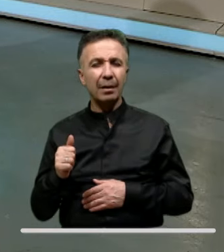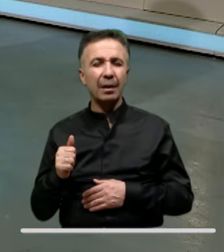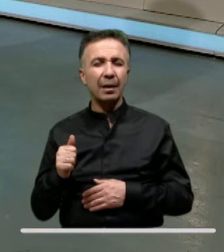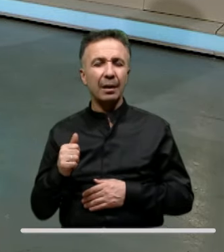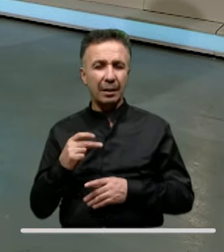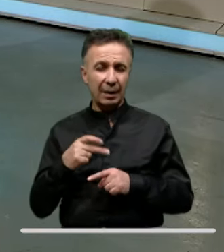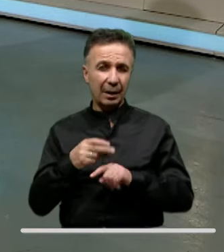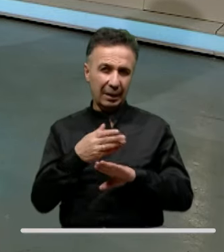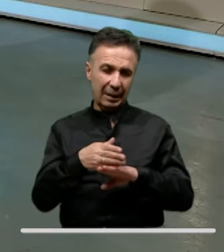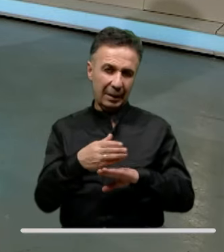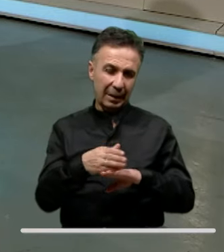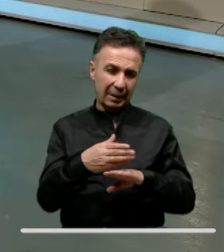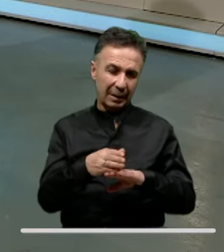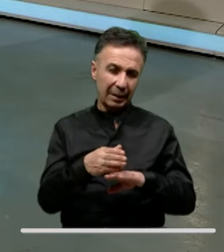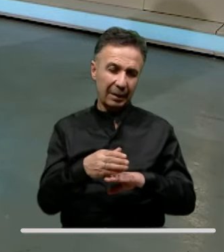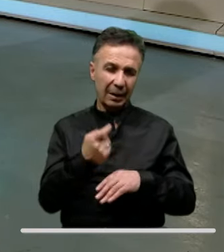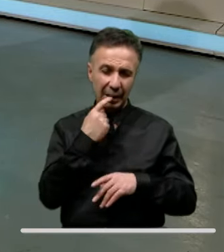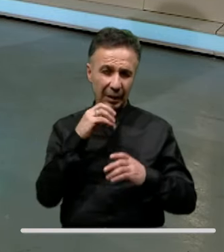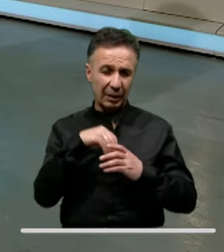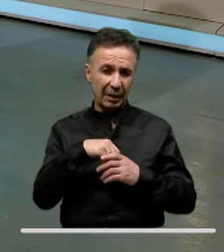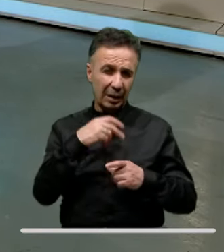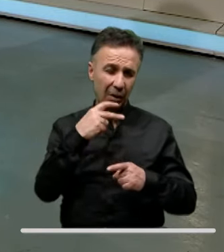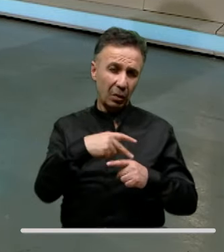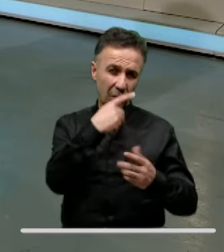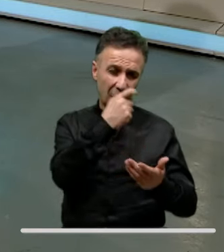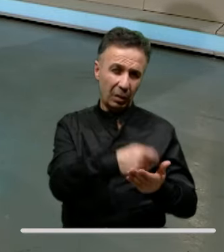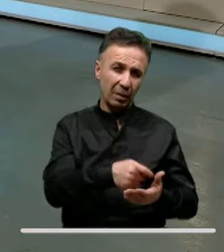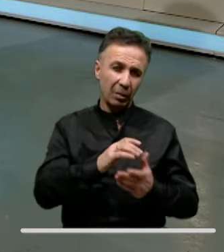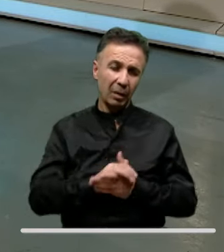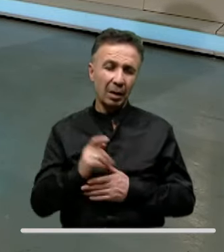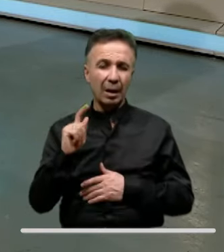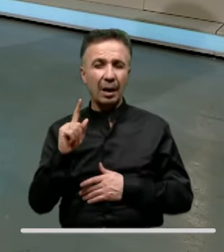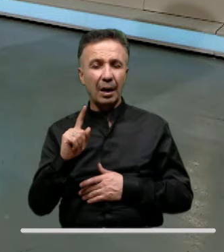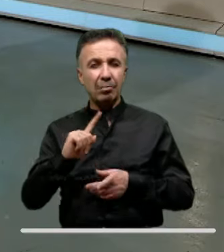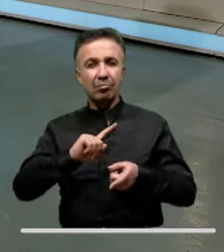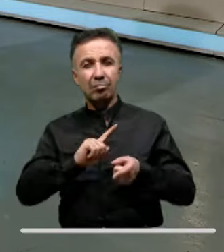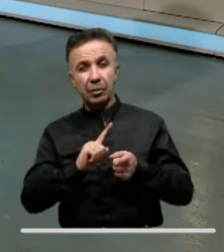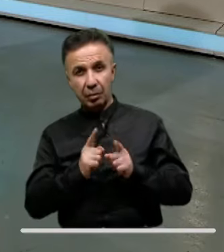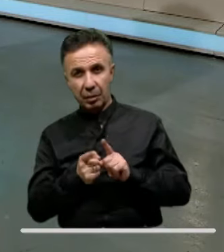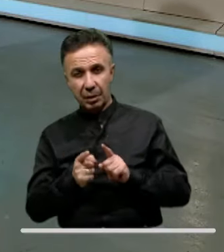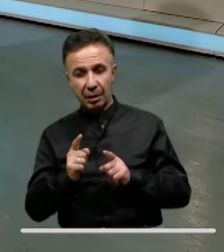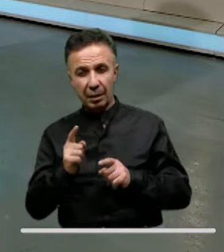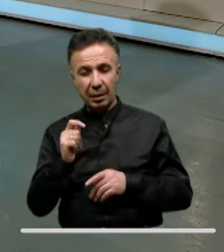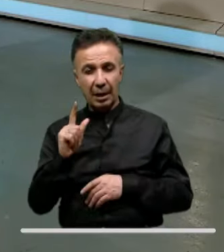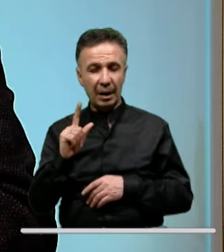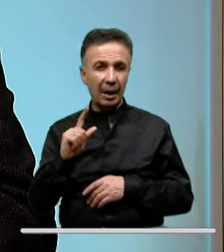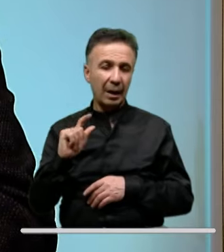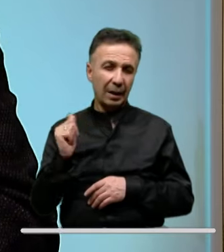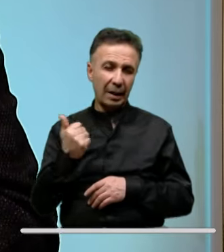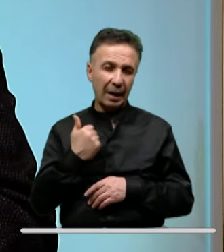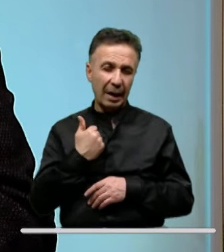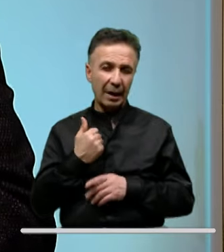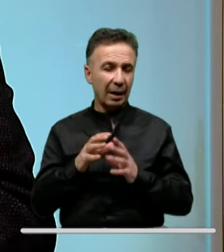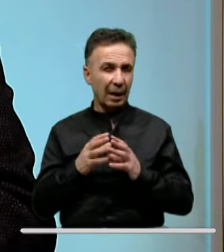aylara sari, yıl içerisinde ödeyeceğim. Hele hele bir de o gün TL'ye çevirmişsek, TL değer kaybettiyse, efendim